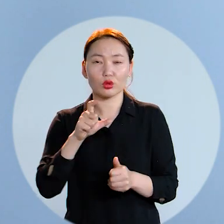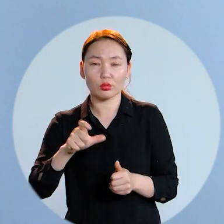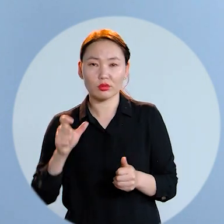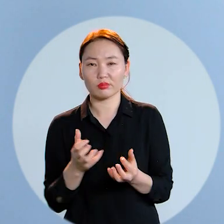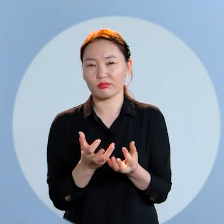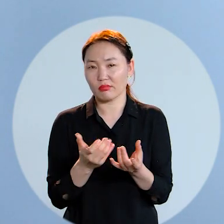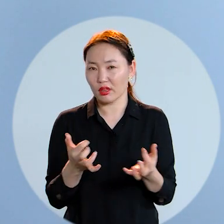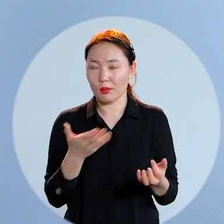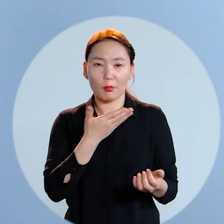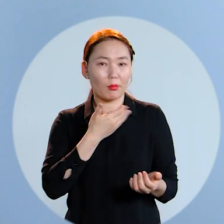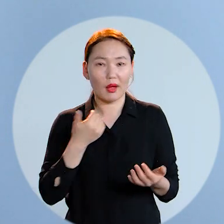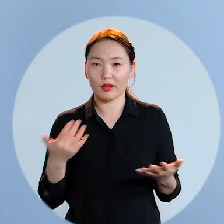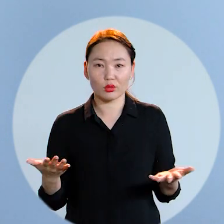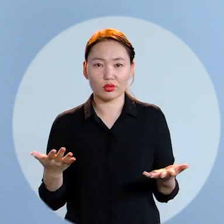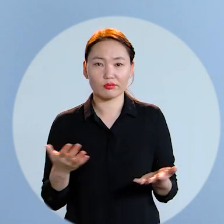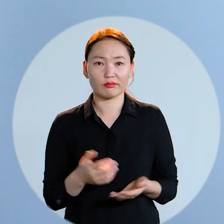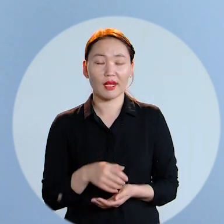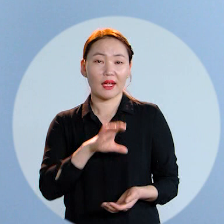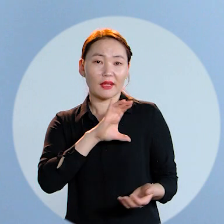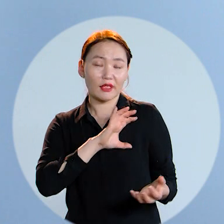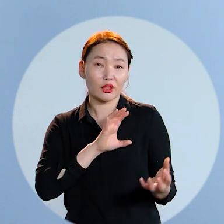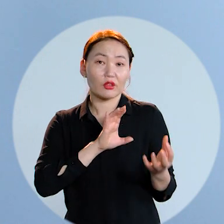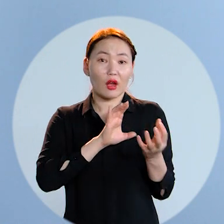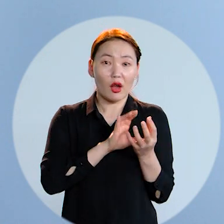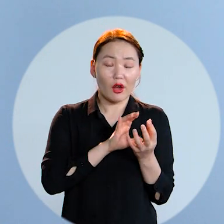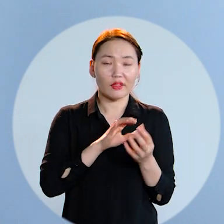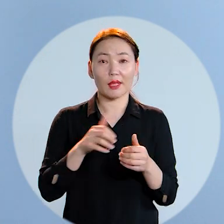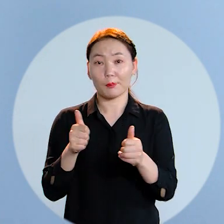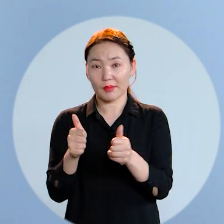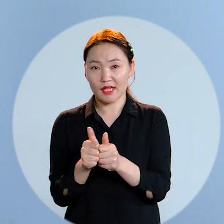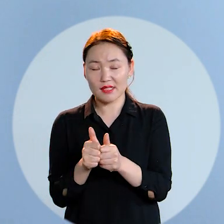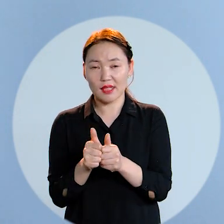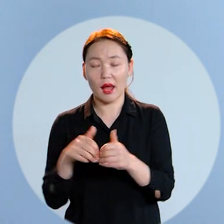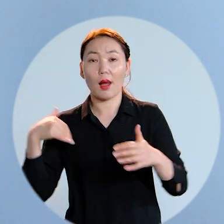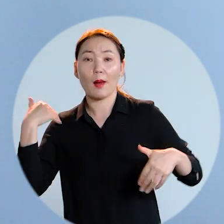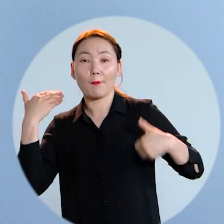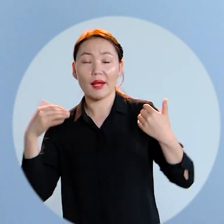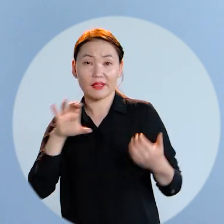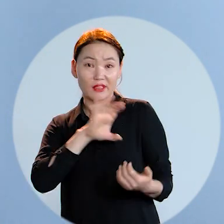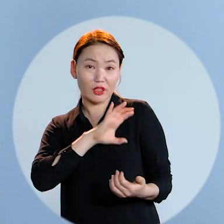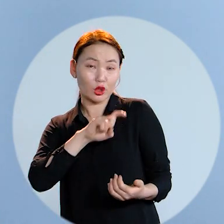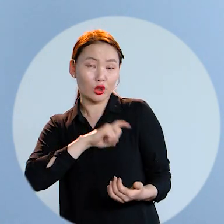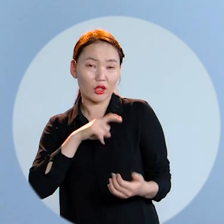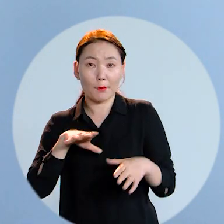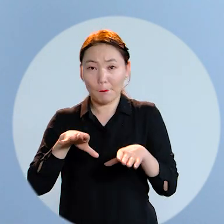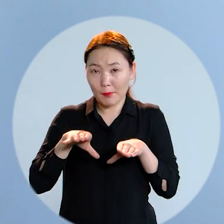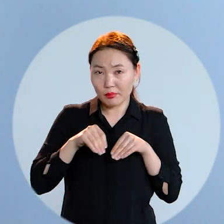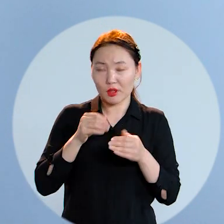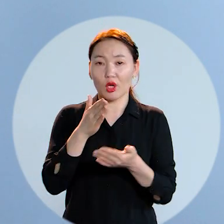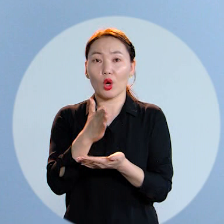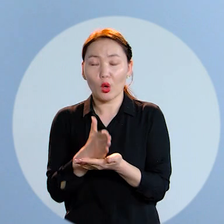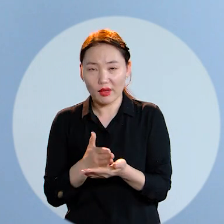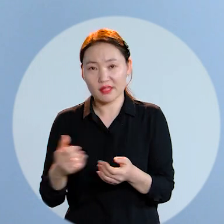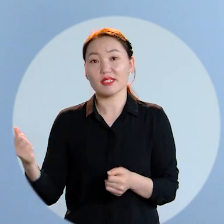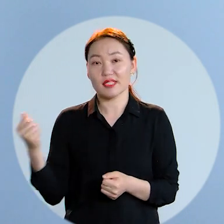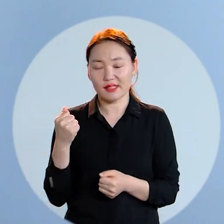л та баггүйгаараа байж чаддаг. Тийм ээ, чин үнэнч найздаа л баяр гундаг сэтгэл хөдлөл мэдрэмжээ хуваалцдаг. За, танил